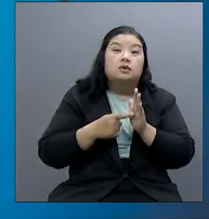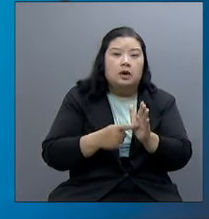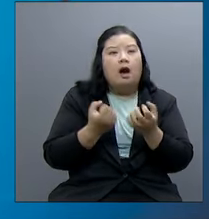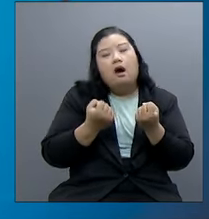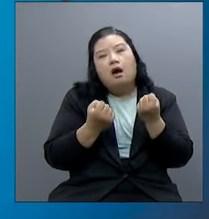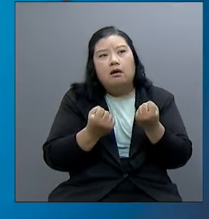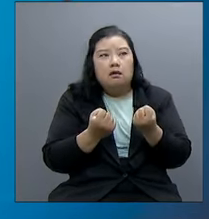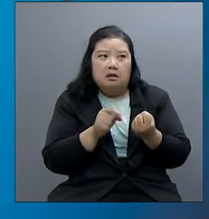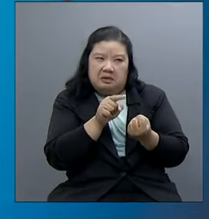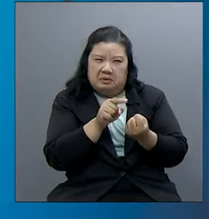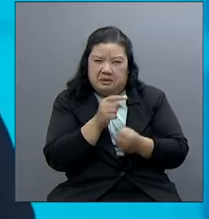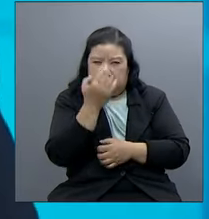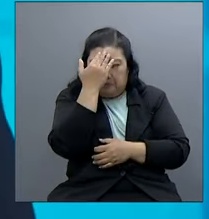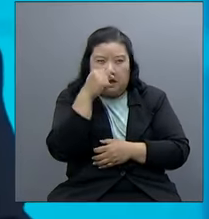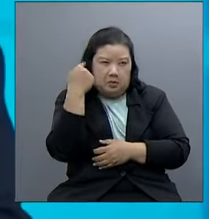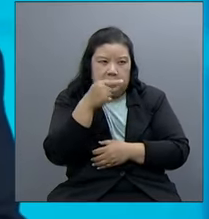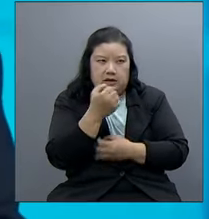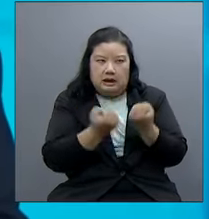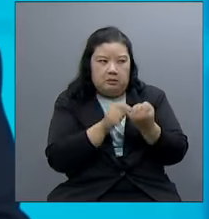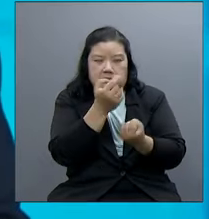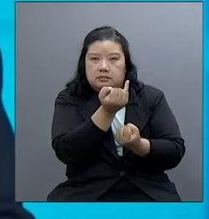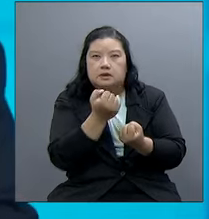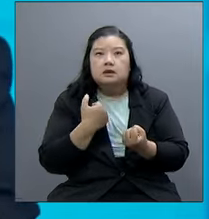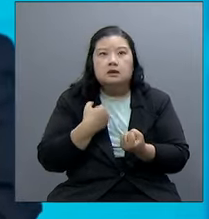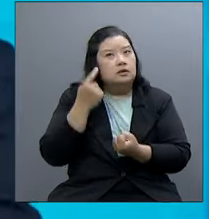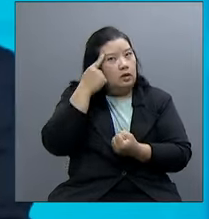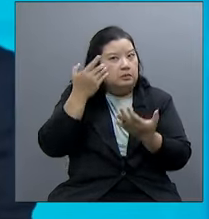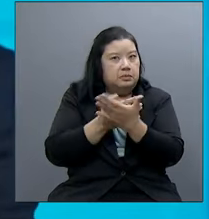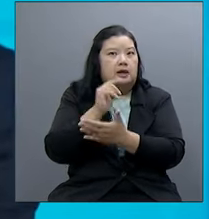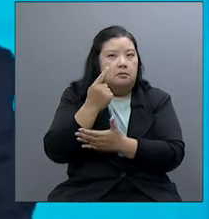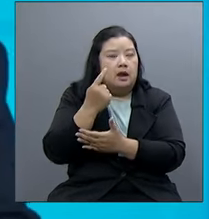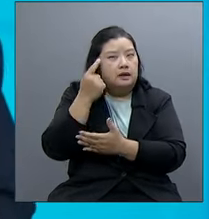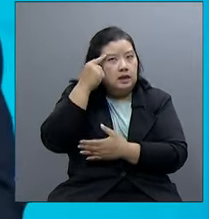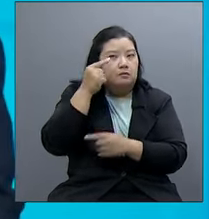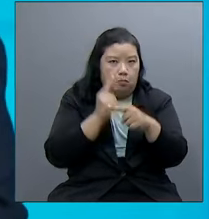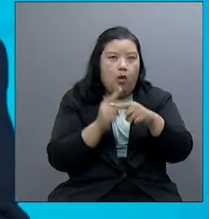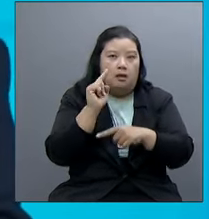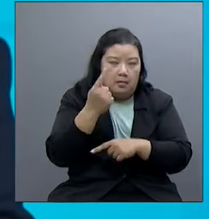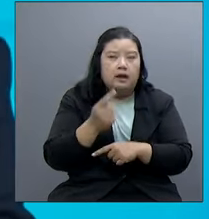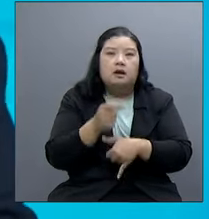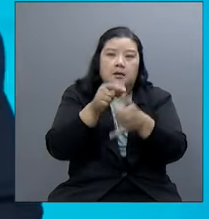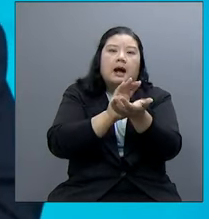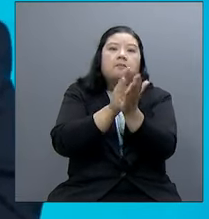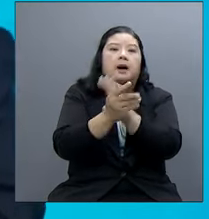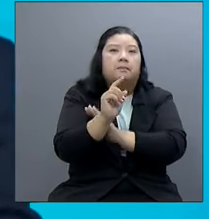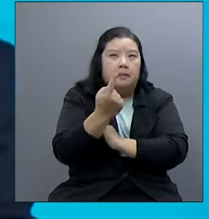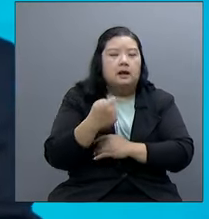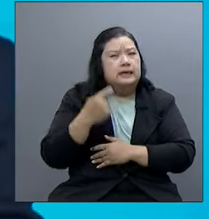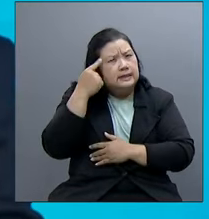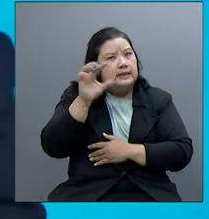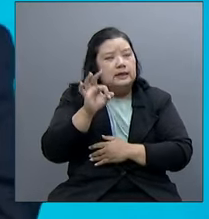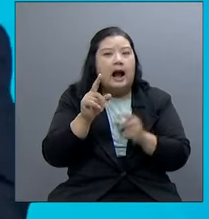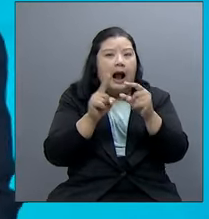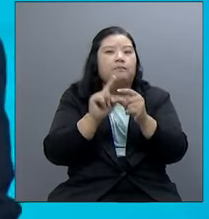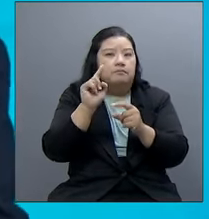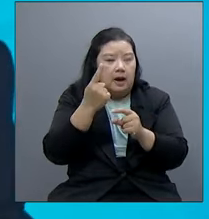ดีแลวบวผหิขับแ่นอนอาจะตองปรบแนวคิดและถ้สนกกติใหม่คอยๆทำควเข้ใจใช้คำพดทดหมอสม